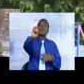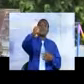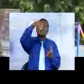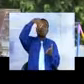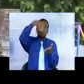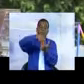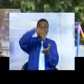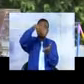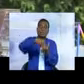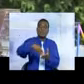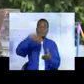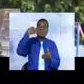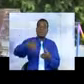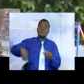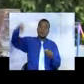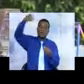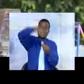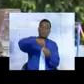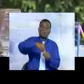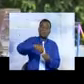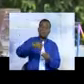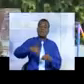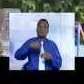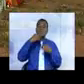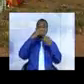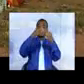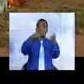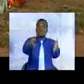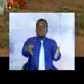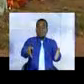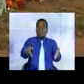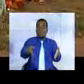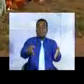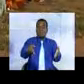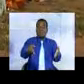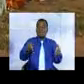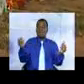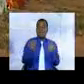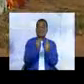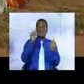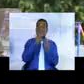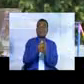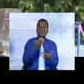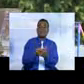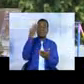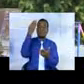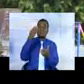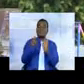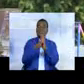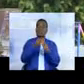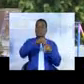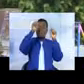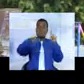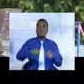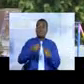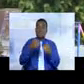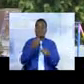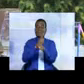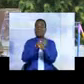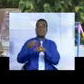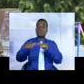de francs CFA supplémentaires qui vous sont attribués. Avec ce financement, vous pourrez développer